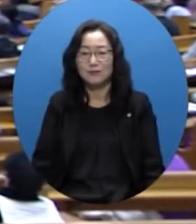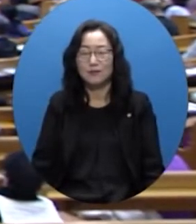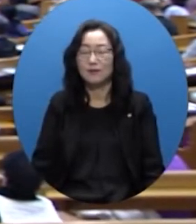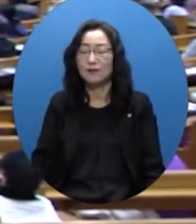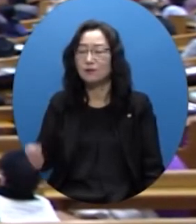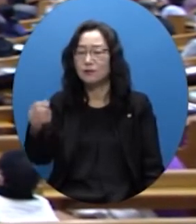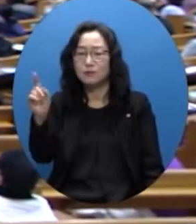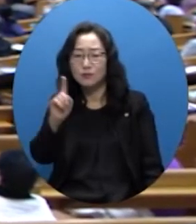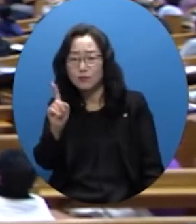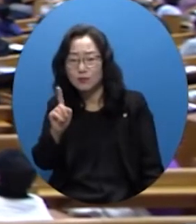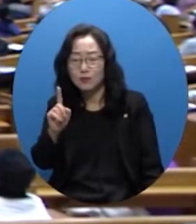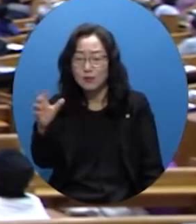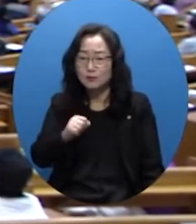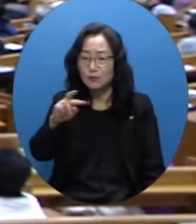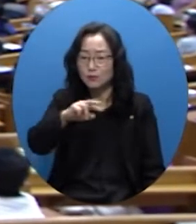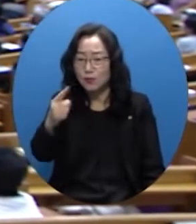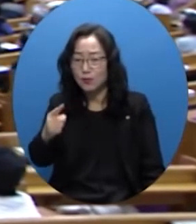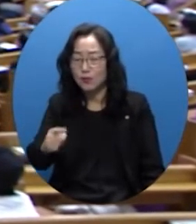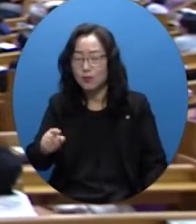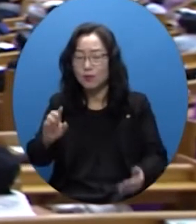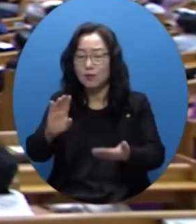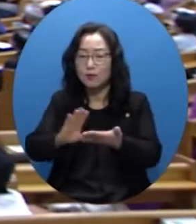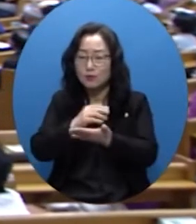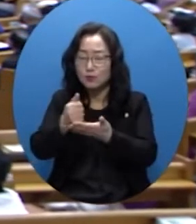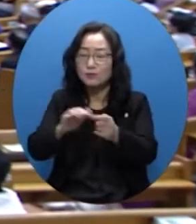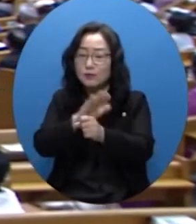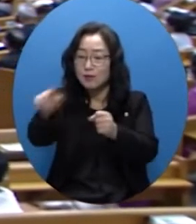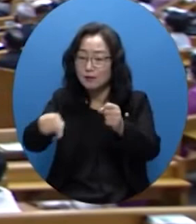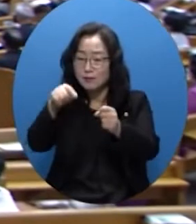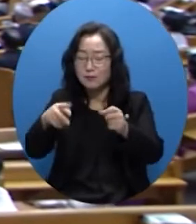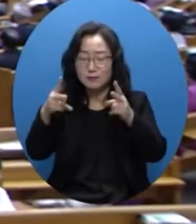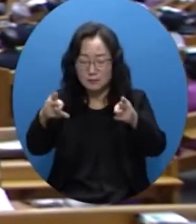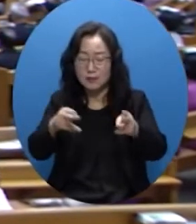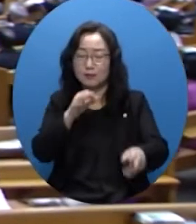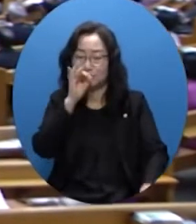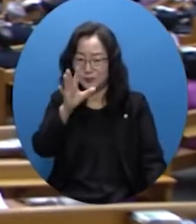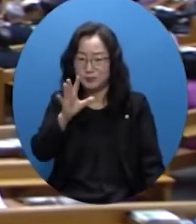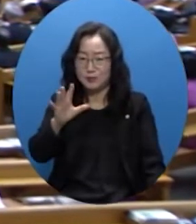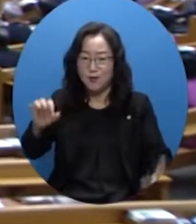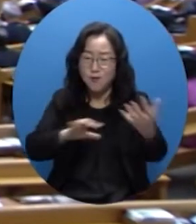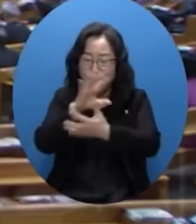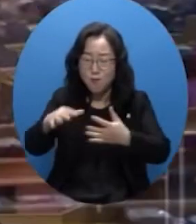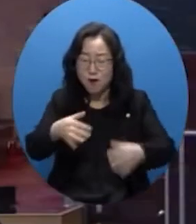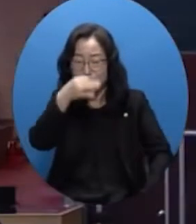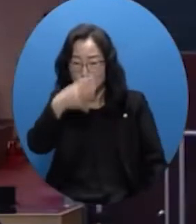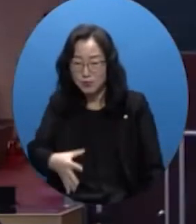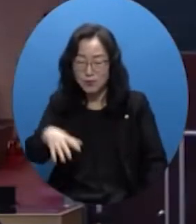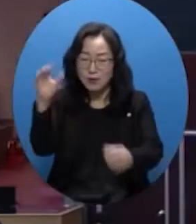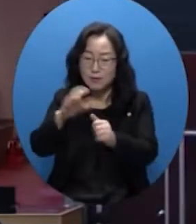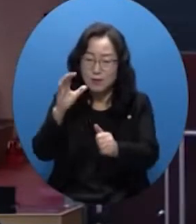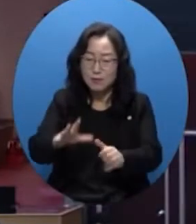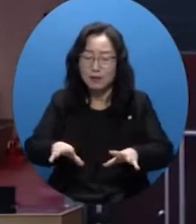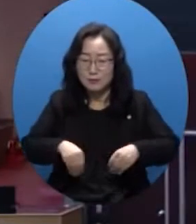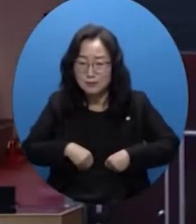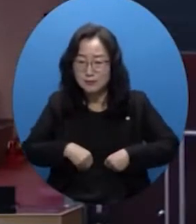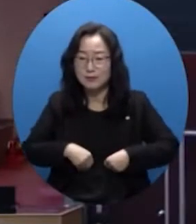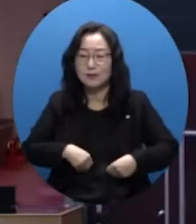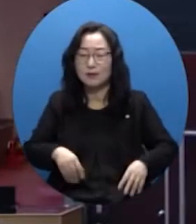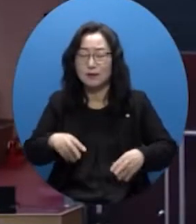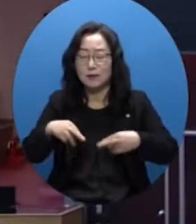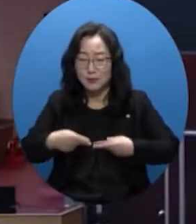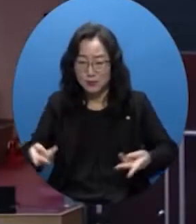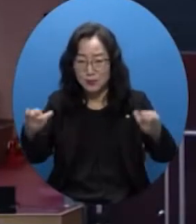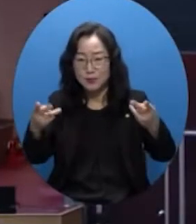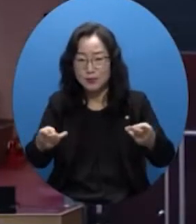그 어떤 것도 우릴 그랬어요 살아서 그럴 수가 없습니다 관람도 공고 도 박해도 기권 도적 씨도 위험도 칼도